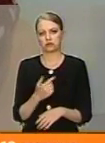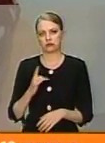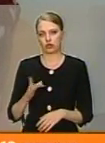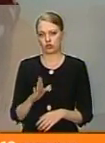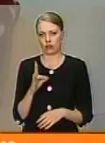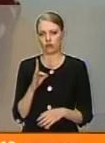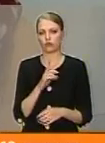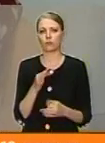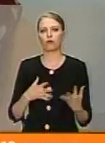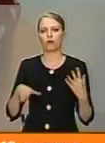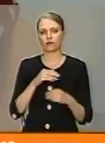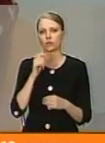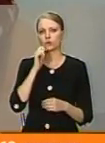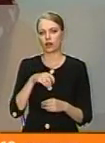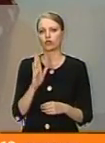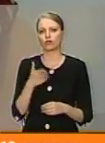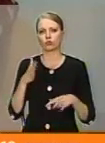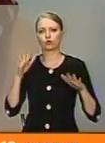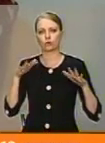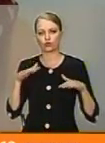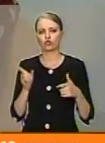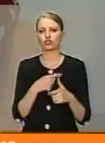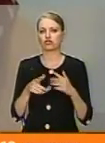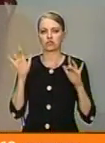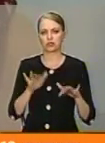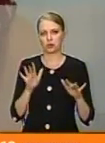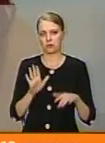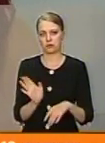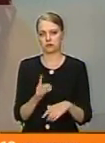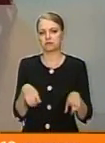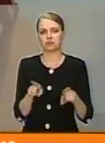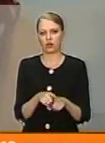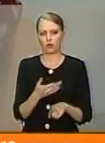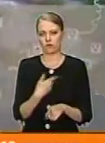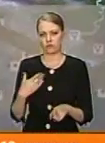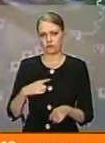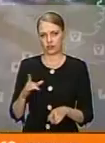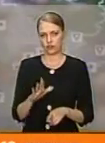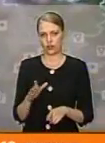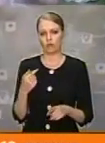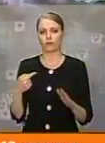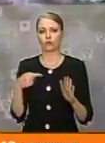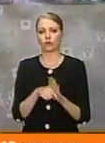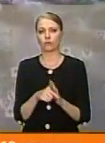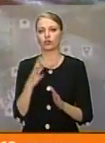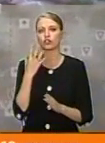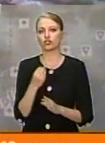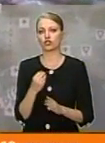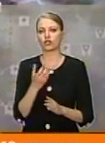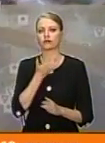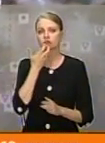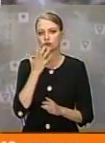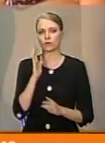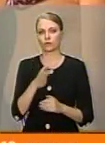на майбутнє, що по всій Україні будуть дощі чи там снігопади. Такого ми не чекаємо. Тобто звідси тут і ще